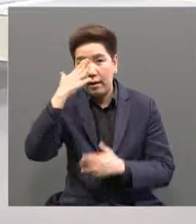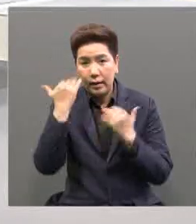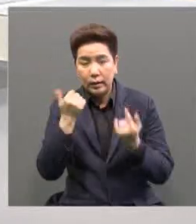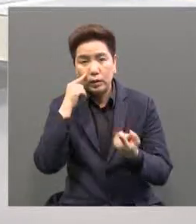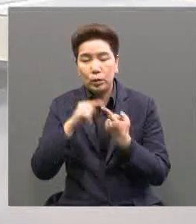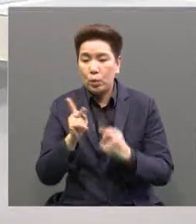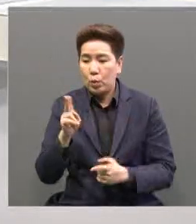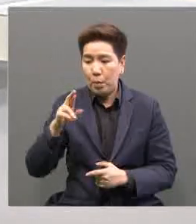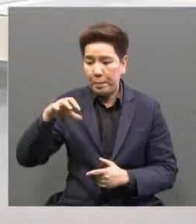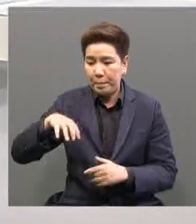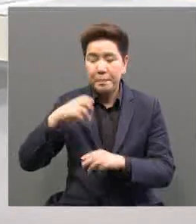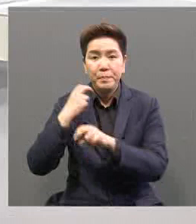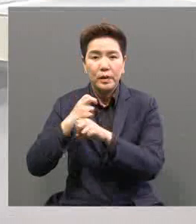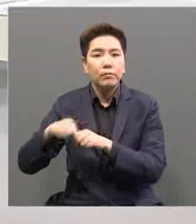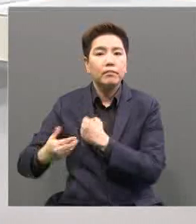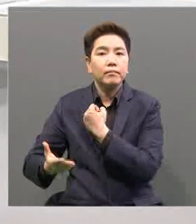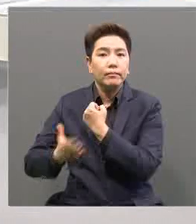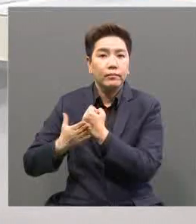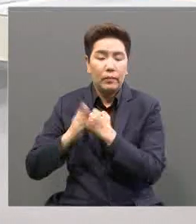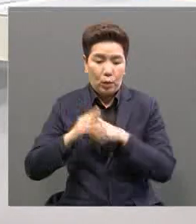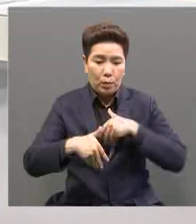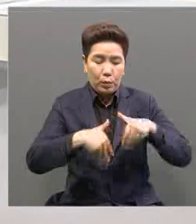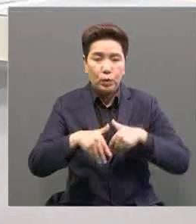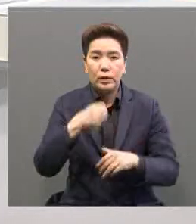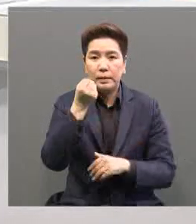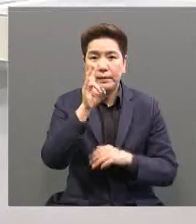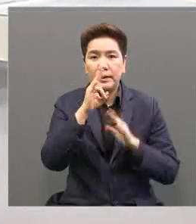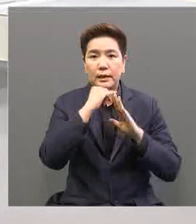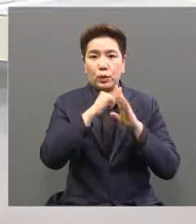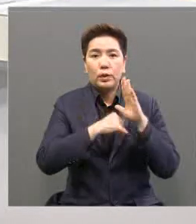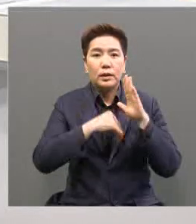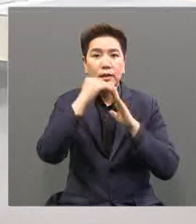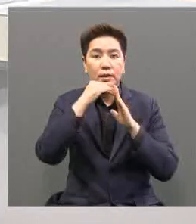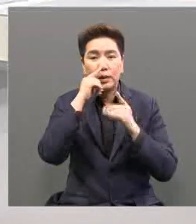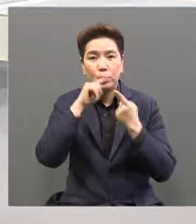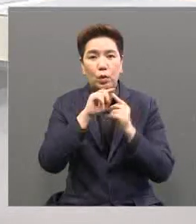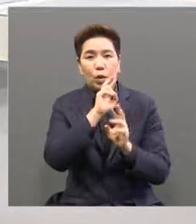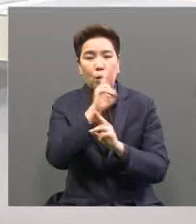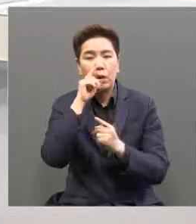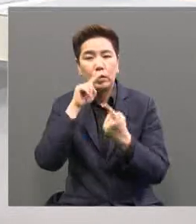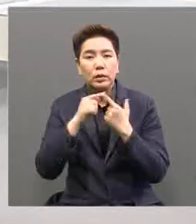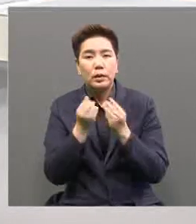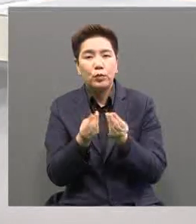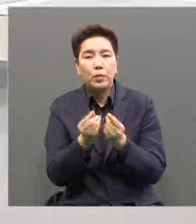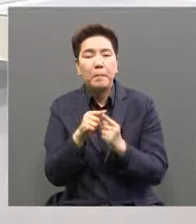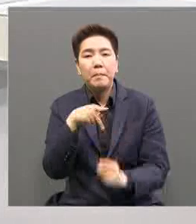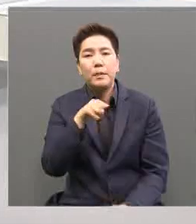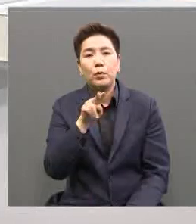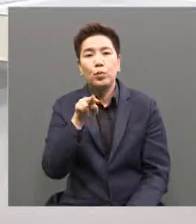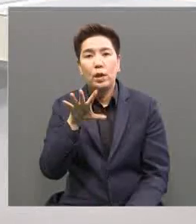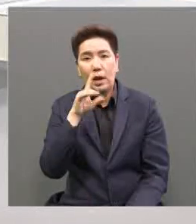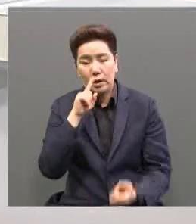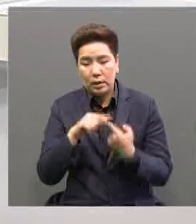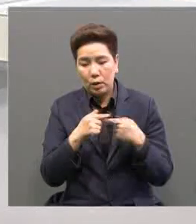ก็คือทางกรมควบคุมมลพิษเขาออกมาเตือนประชาชน 17จังหวัดภาคเหนือนะครับให้เฝ้าระวังสถานการณ์ฝุ่น PM 2.5